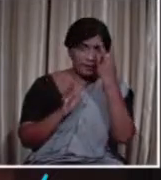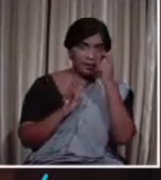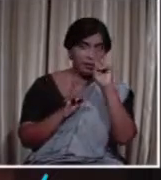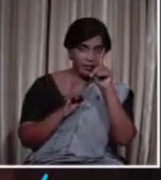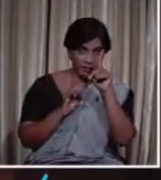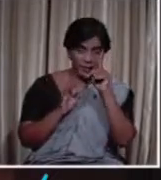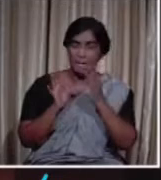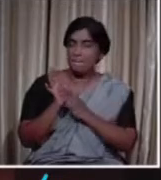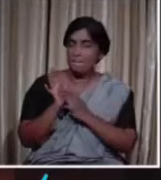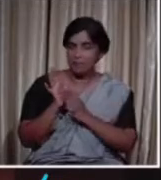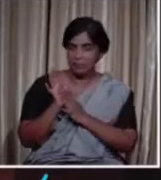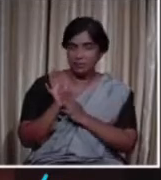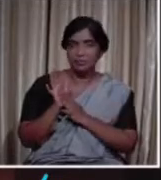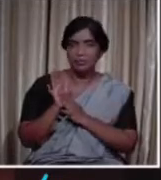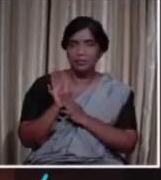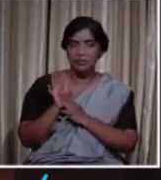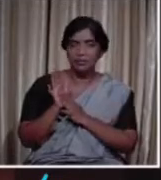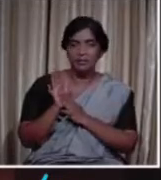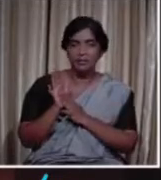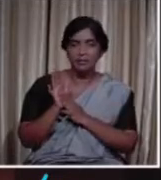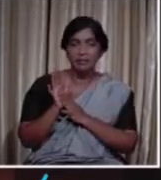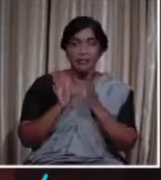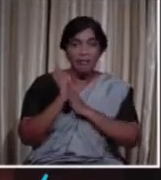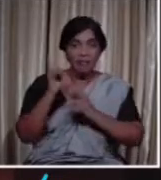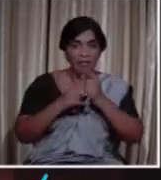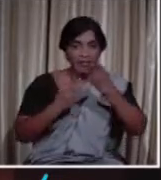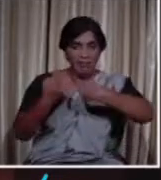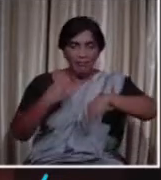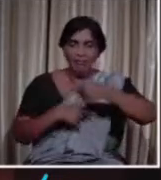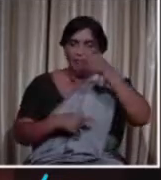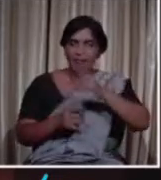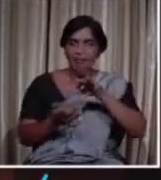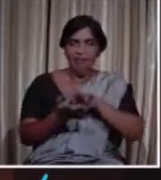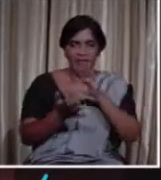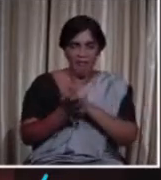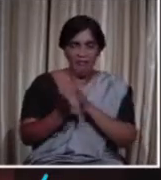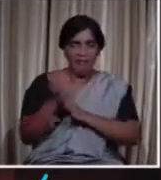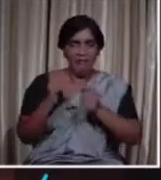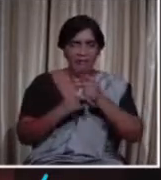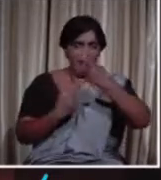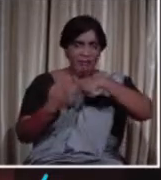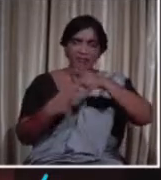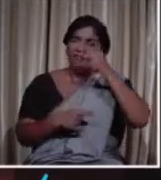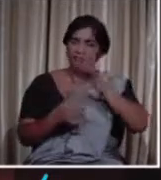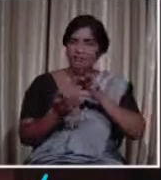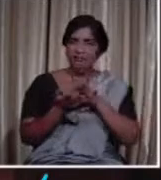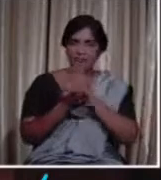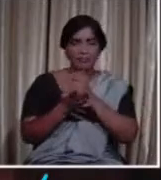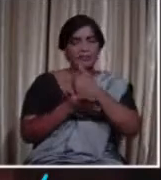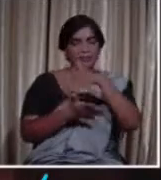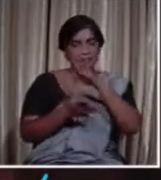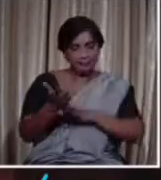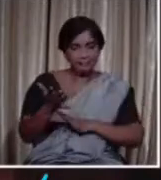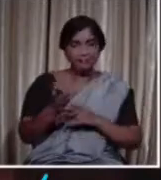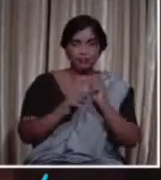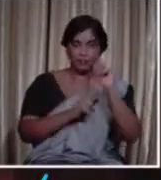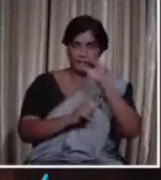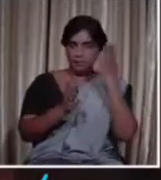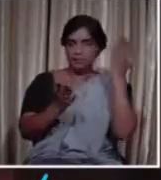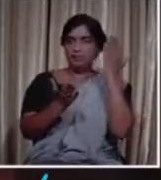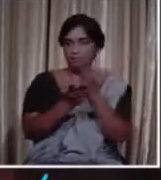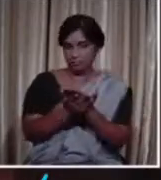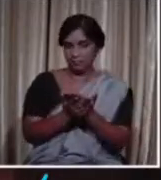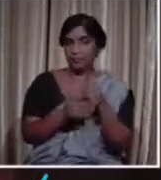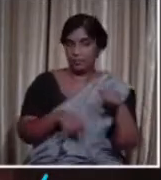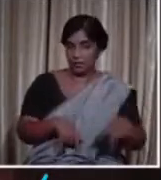2021 මන්ත්‍රී බෝඩ් එක ගත්ත තීන්දුවක්. මම මේ මන්ත්‍රී බෝඩ් එක ගත්ත තීන්දුව සහ ලිපිලේඛන හැන්සාත් ගත කරනවා, සභාගත